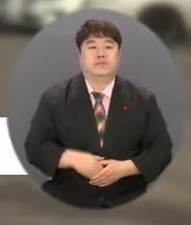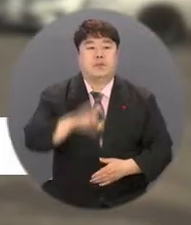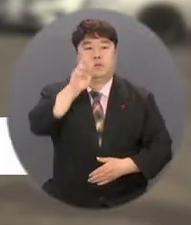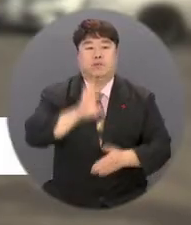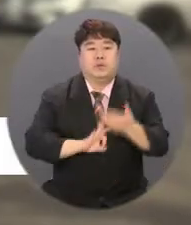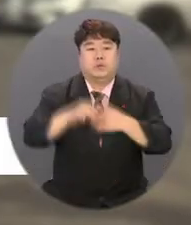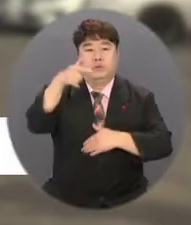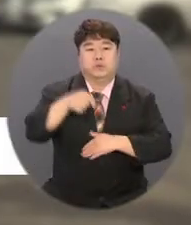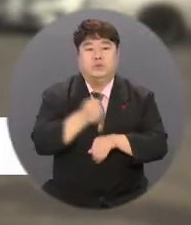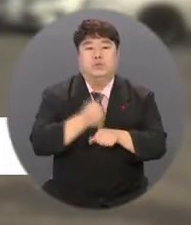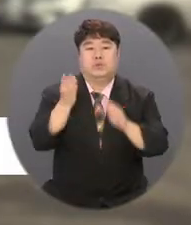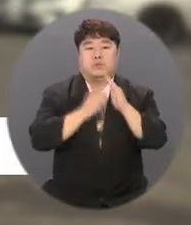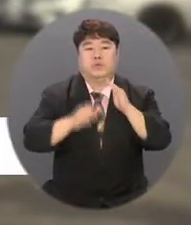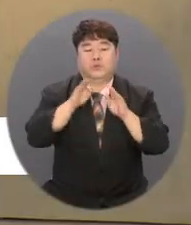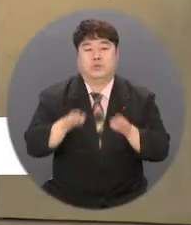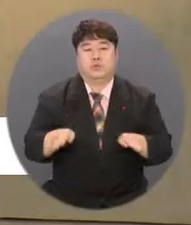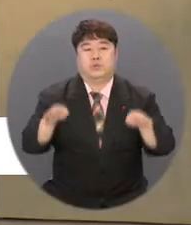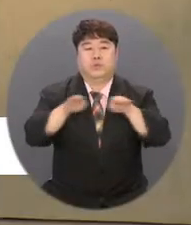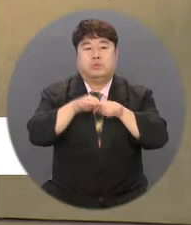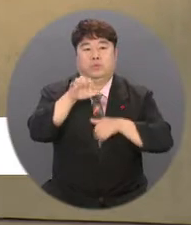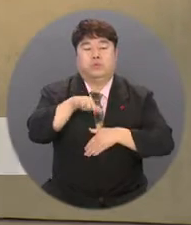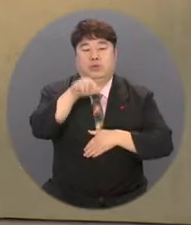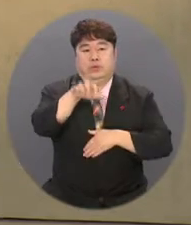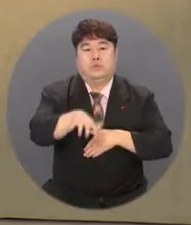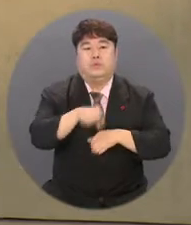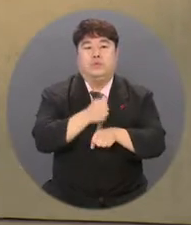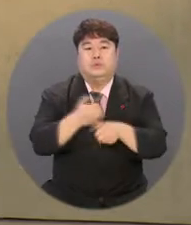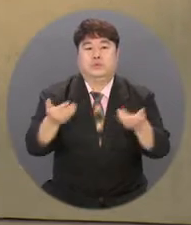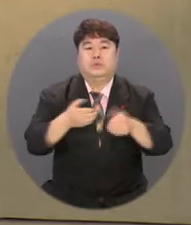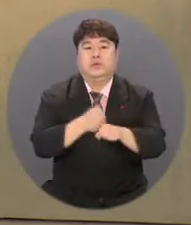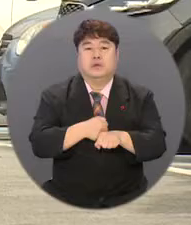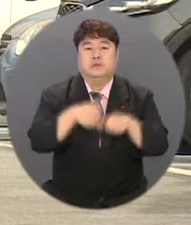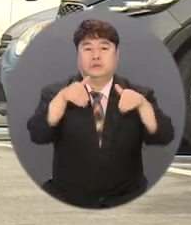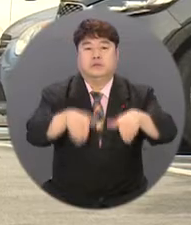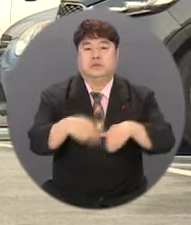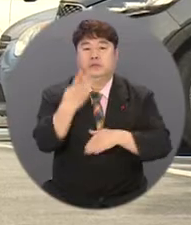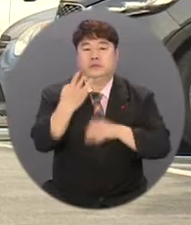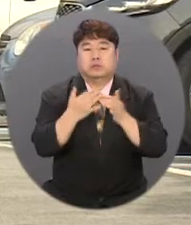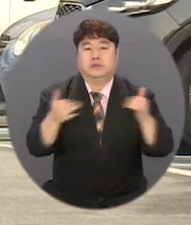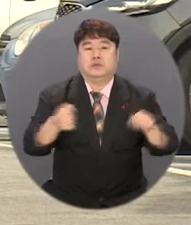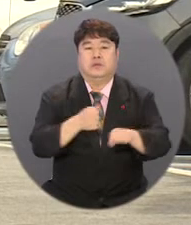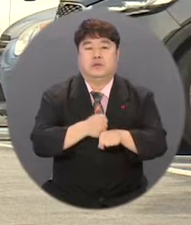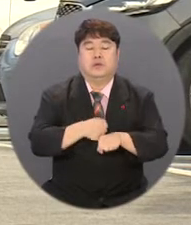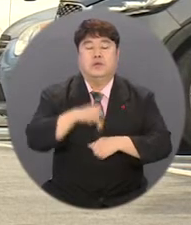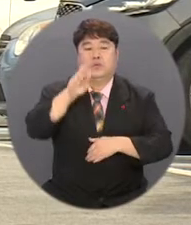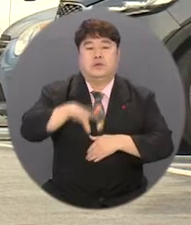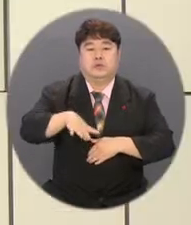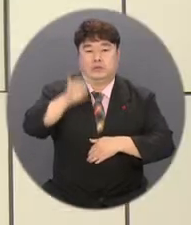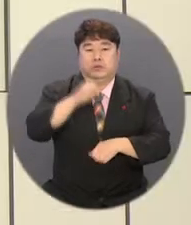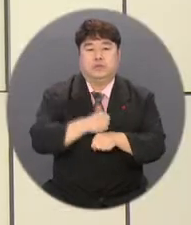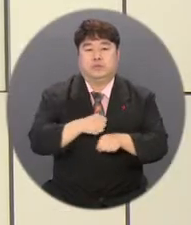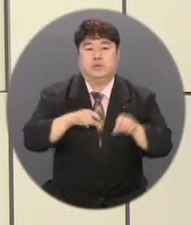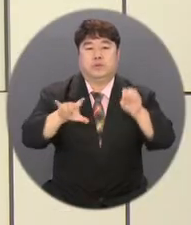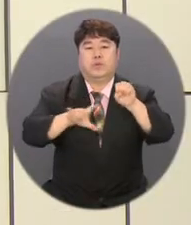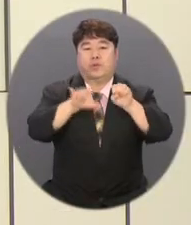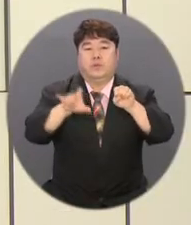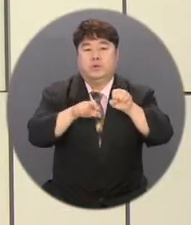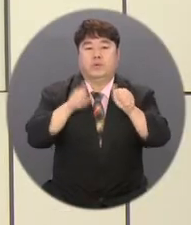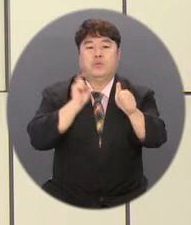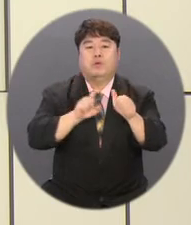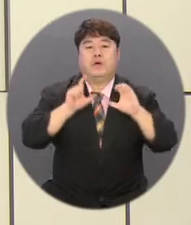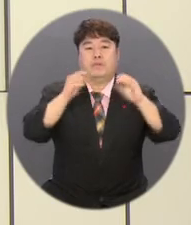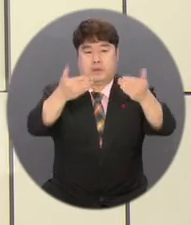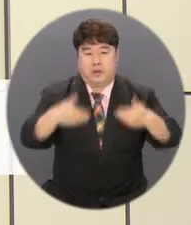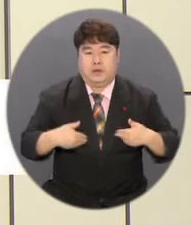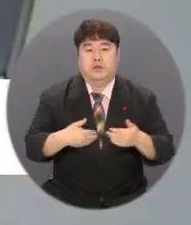광주 동구 소재 공공기관입니다. 이곳에서 일하는 직원 3명이 광주에선 처음으로 오미크론 확진 판정을